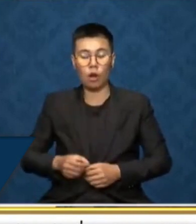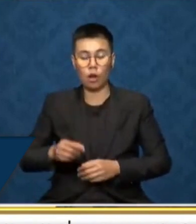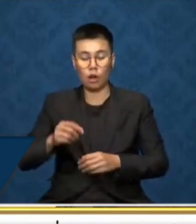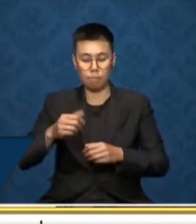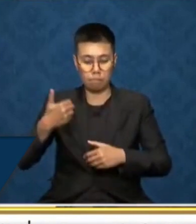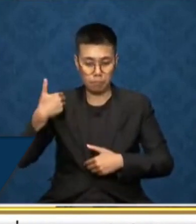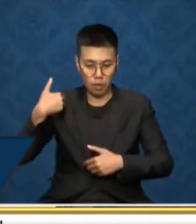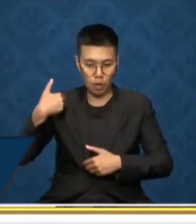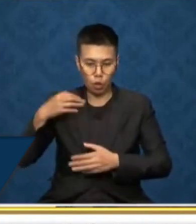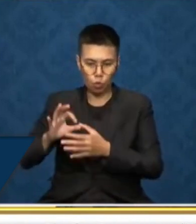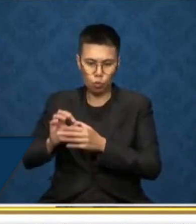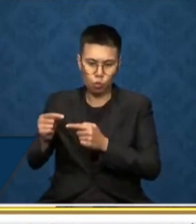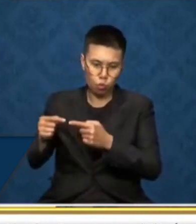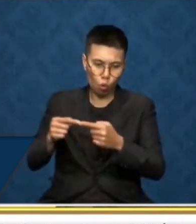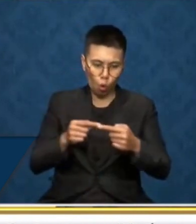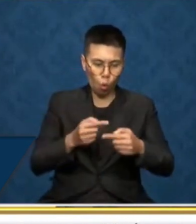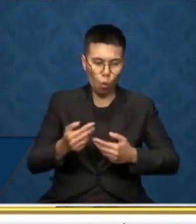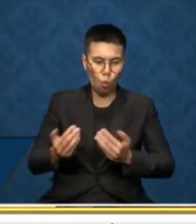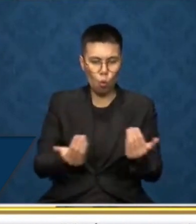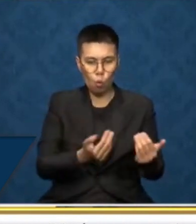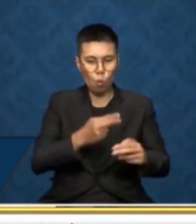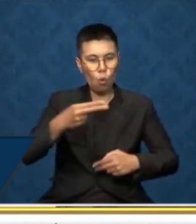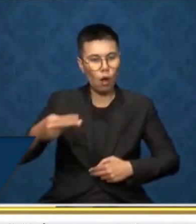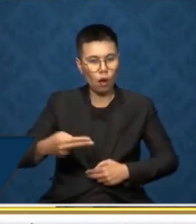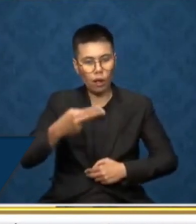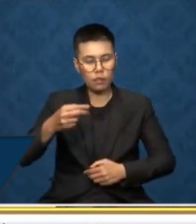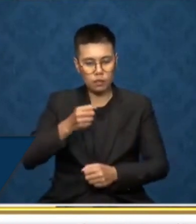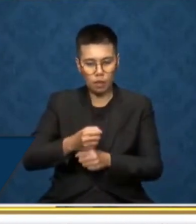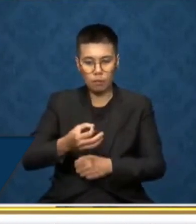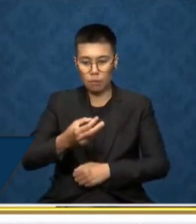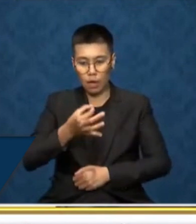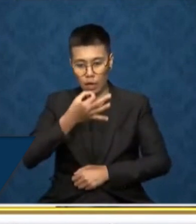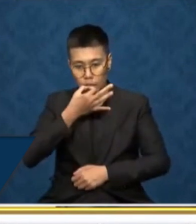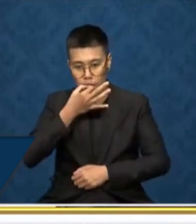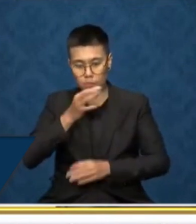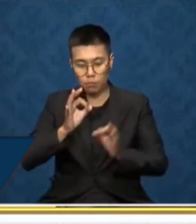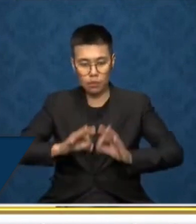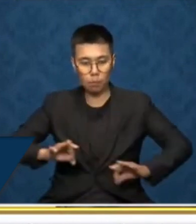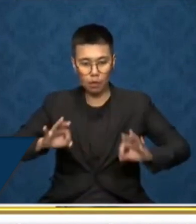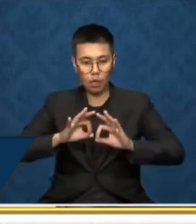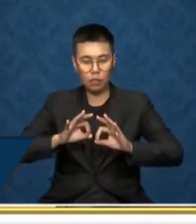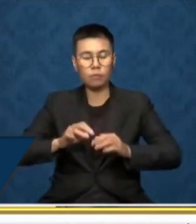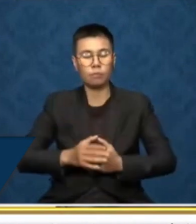ได้การมีกองทุนเพื่อการที่จะกลับเข้ามาประกอบอาชีพนี้จึงมีความสำคัญและมี